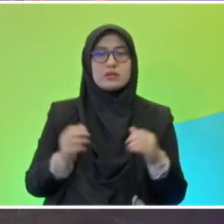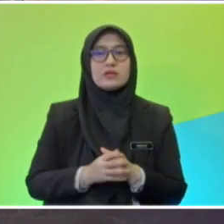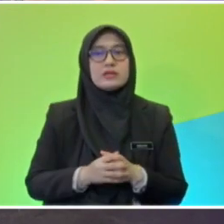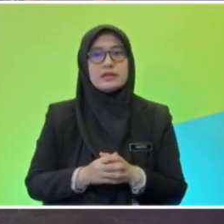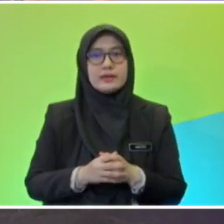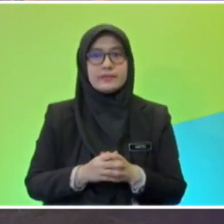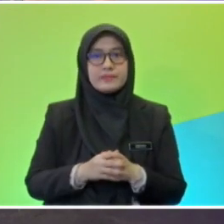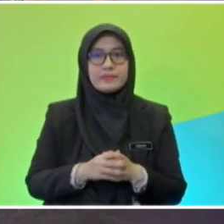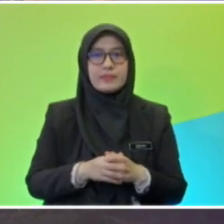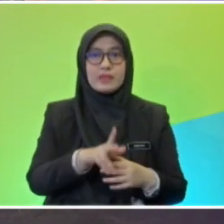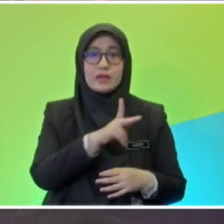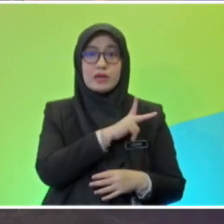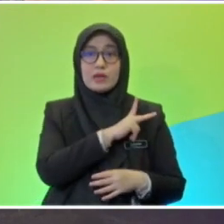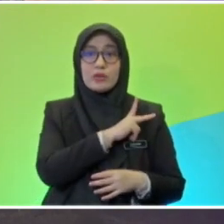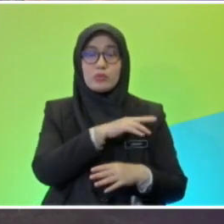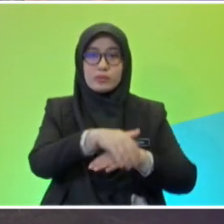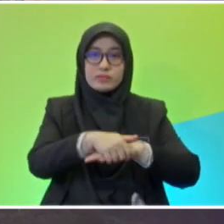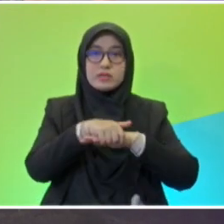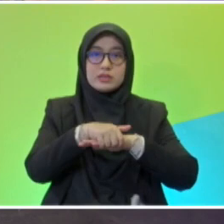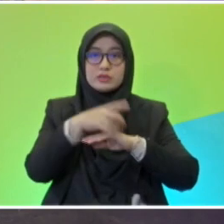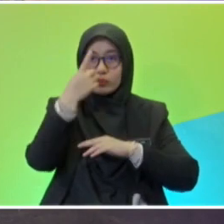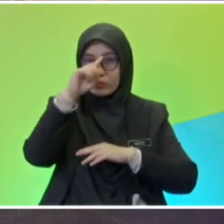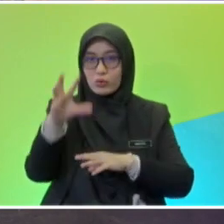untuk memungut hasil